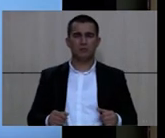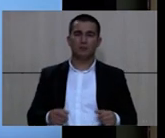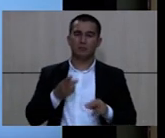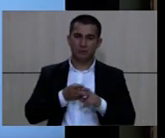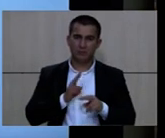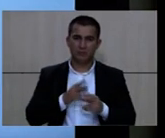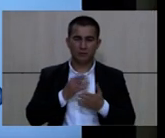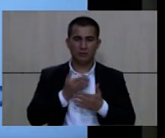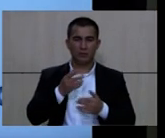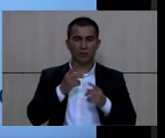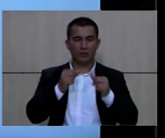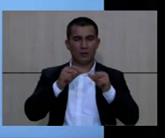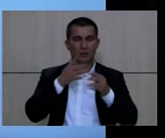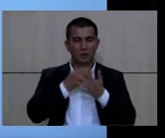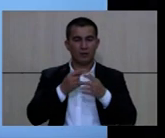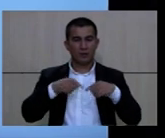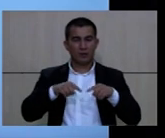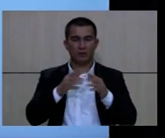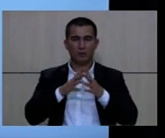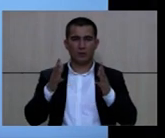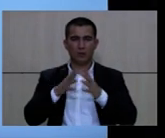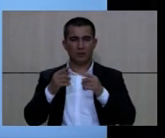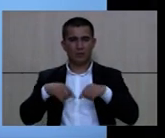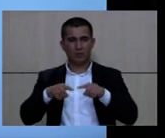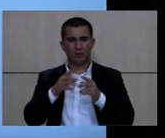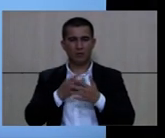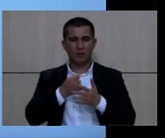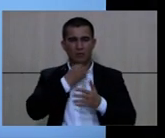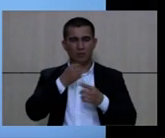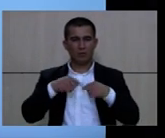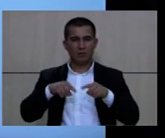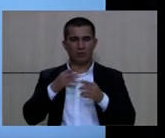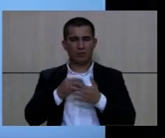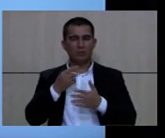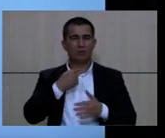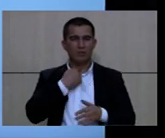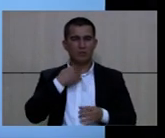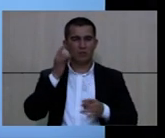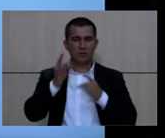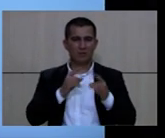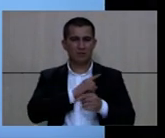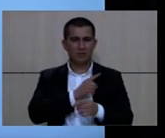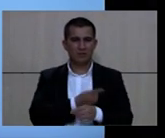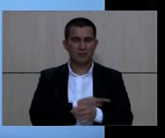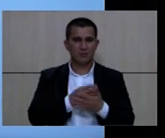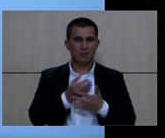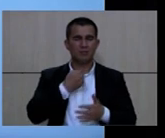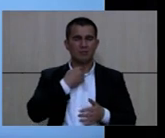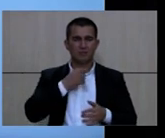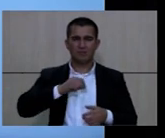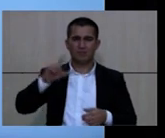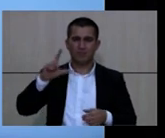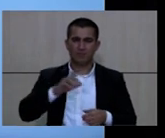Buning uchun quyidagi kattaliklar kiritilgan. Demak, tovush kattaliklariga tovush qattiqligi, tovush